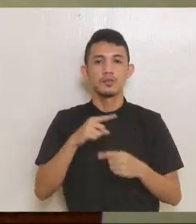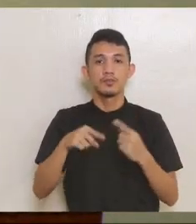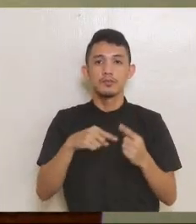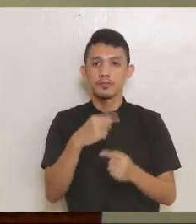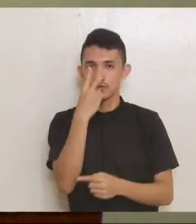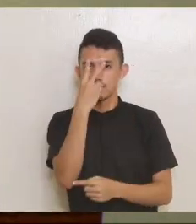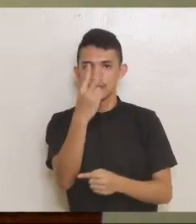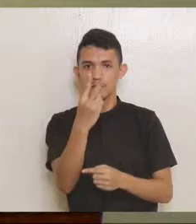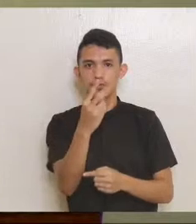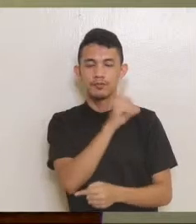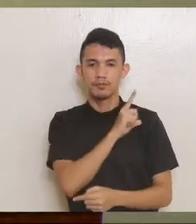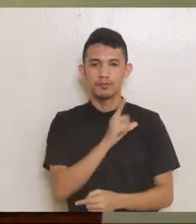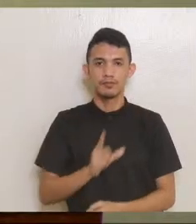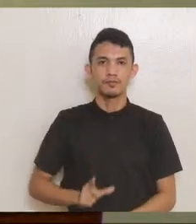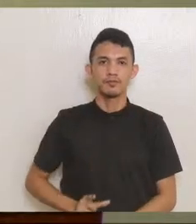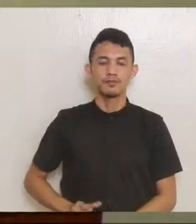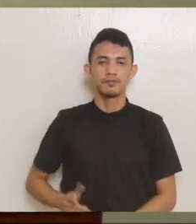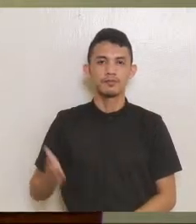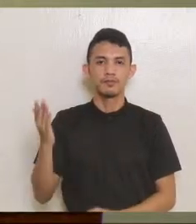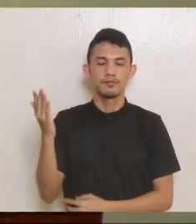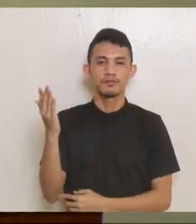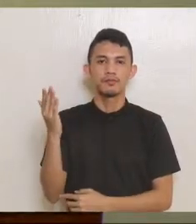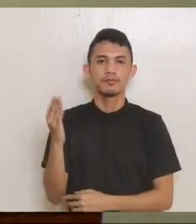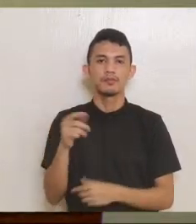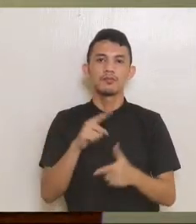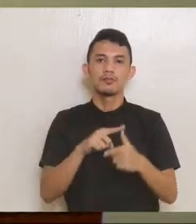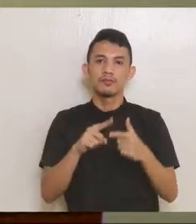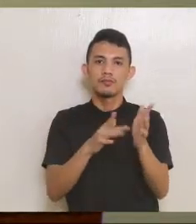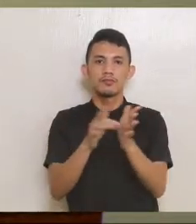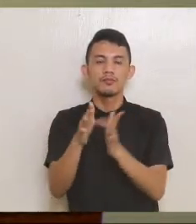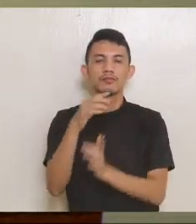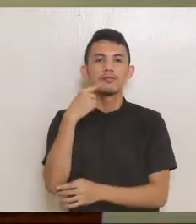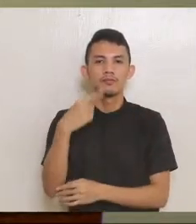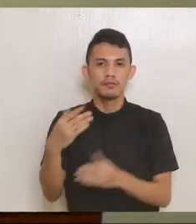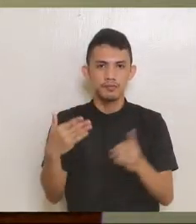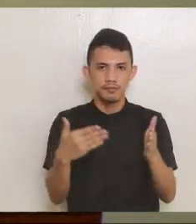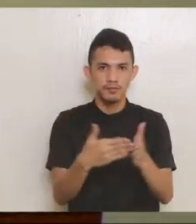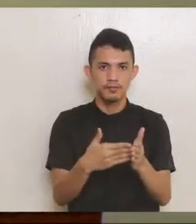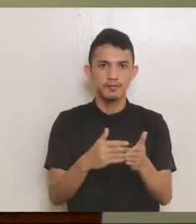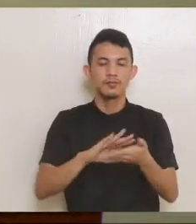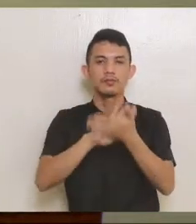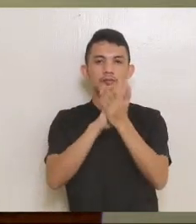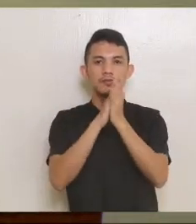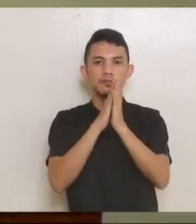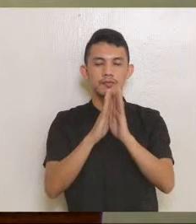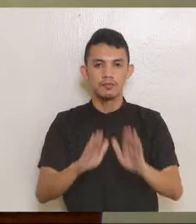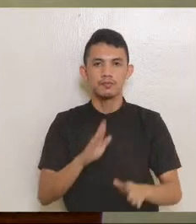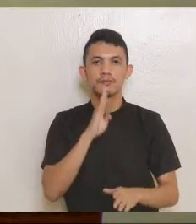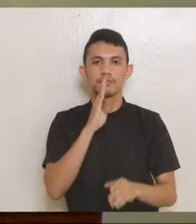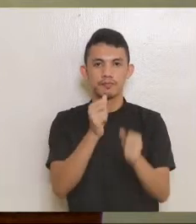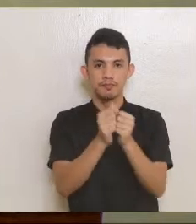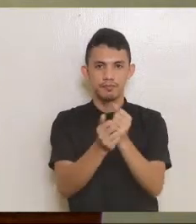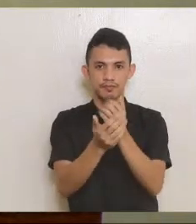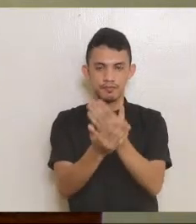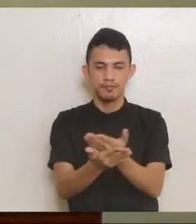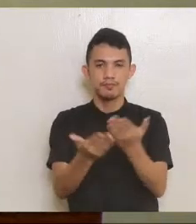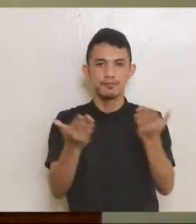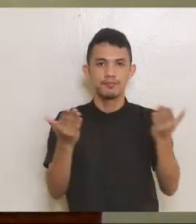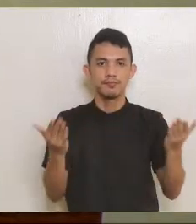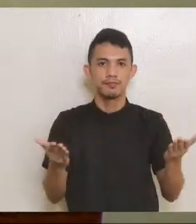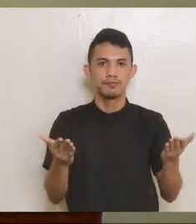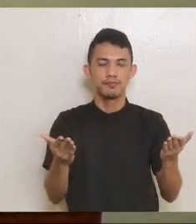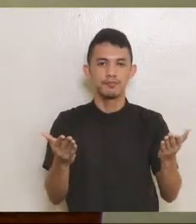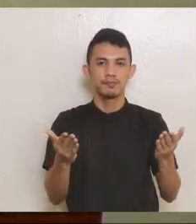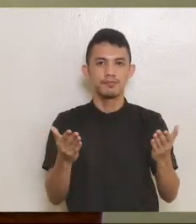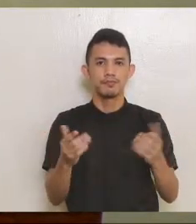Ginoo. Unya, si Jesus miingon kanila pag-usab, mainyo unta ang kalinaw.